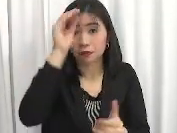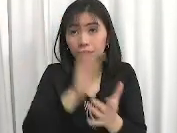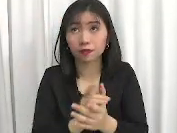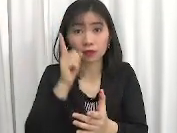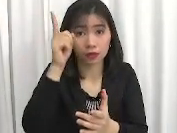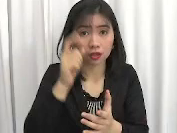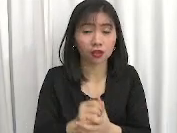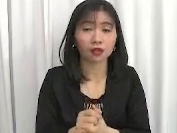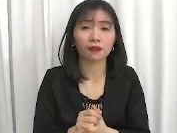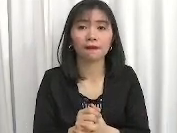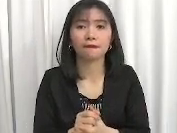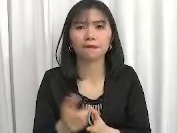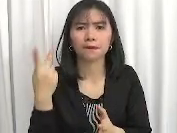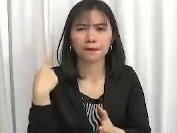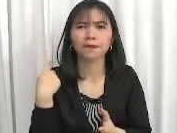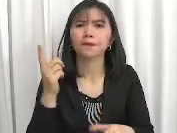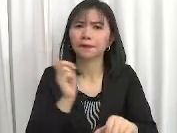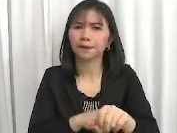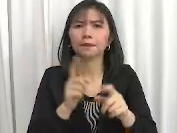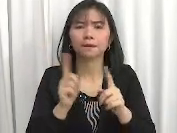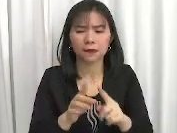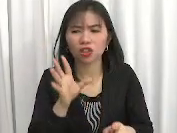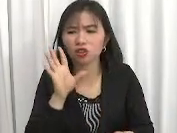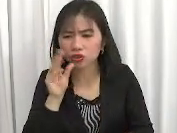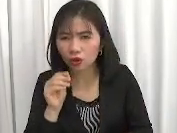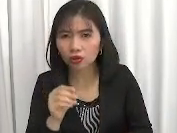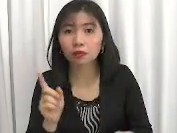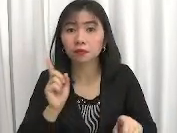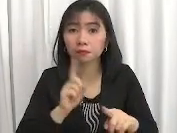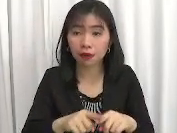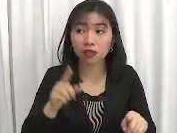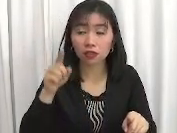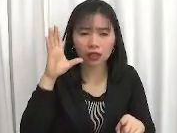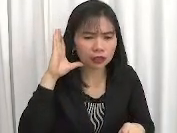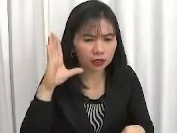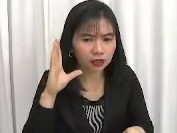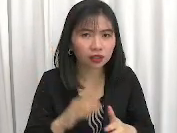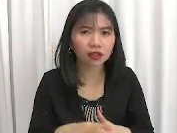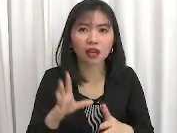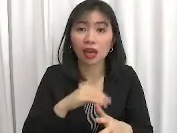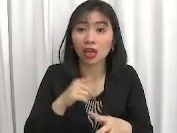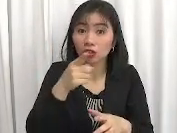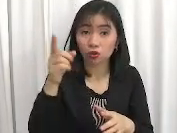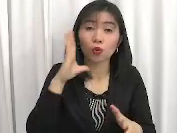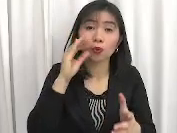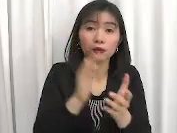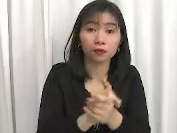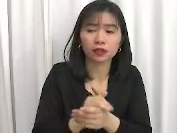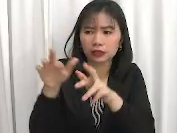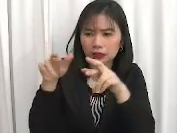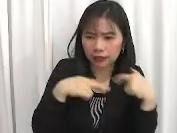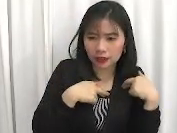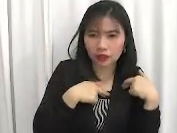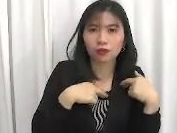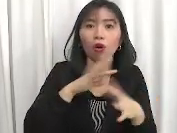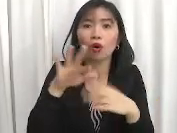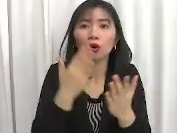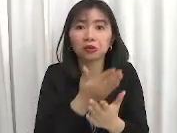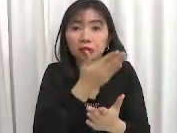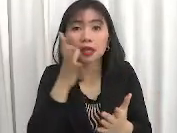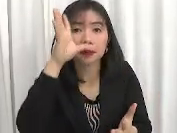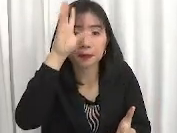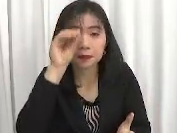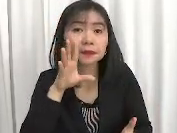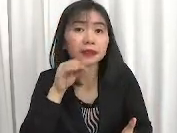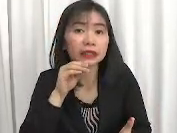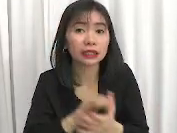ha. Huwag kang diyan ka lang, makikinig ka lang. Okay. Okay, shock absorber ka ngayon. Tapos after that, okay ka na. Oh, so okay ka na. So ganun